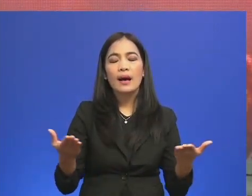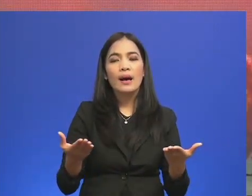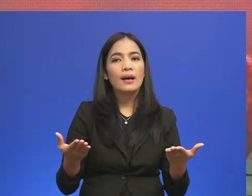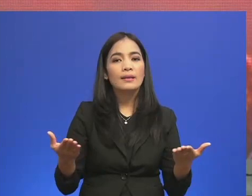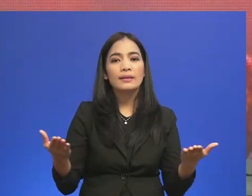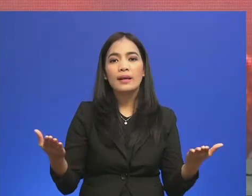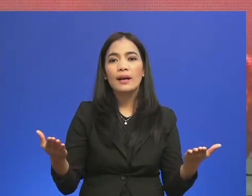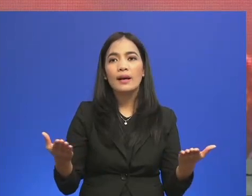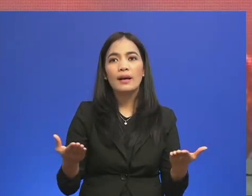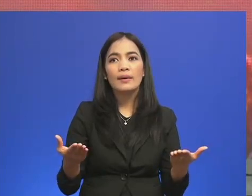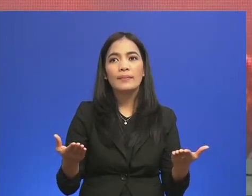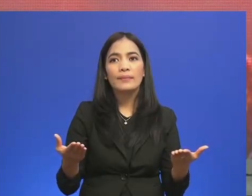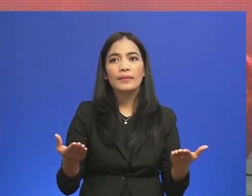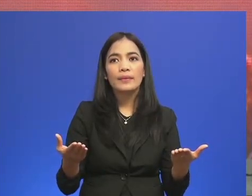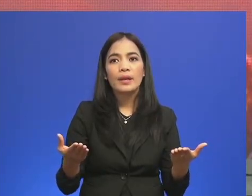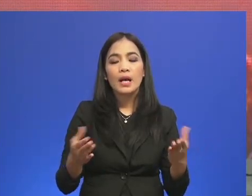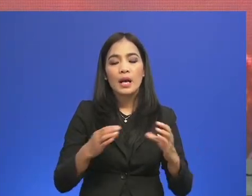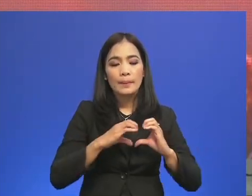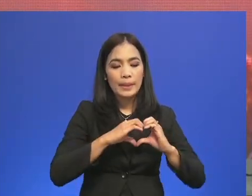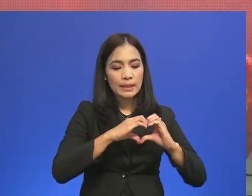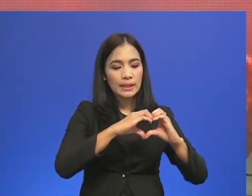Masihkah ada